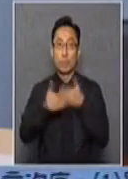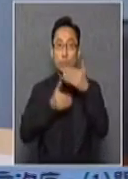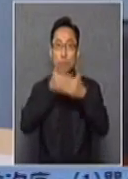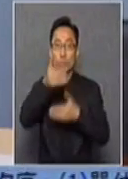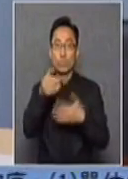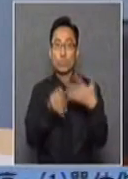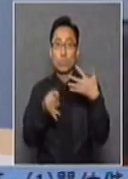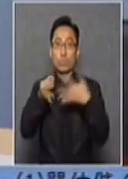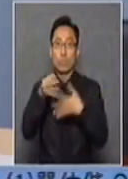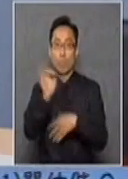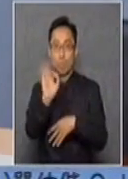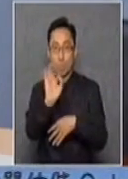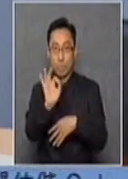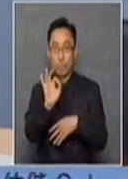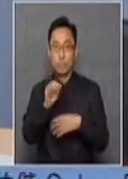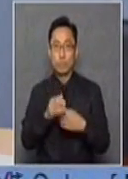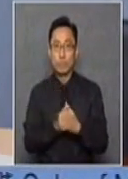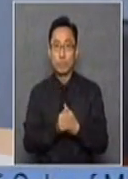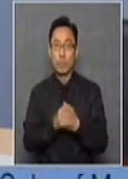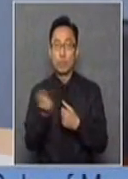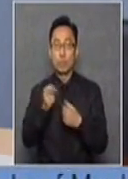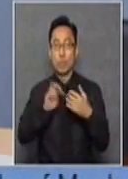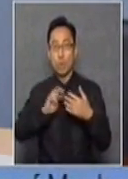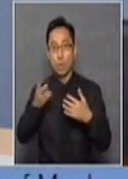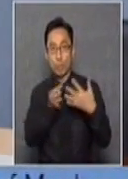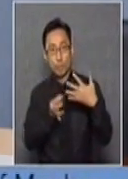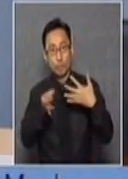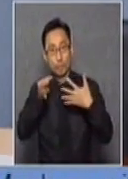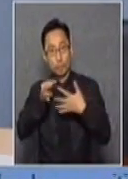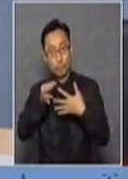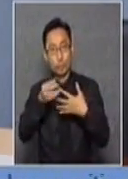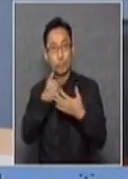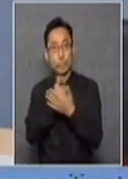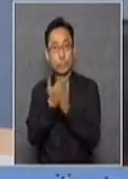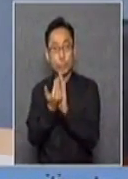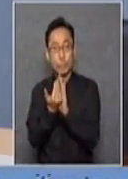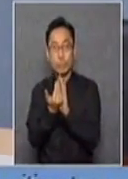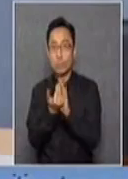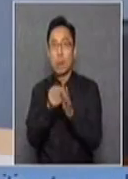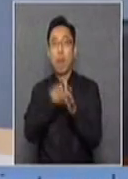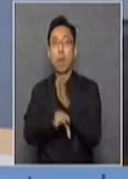並需要改進的缺點。主席，